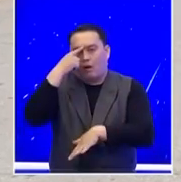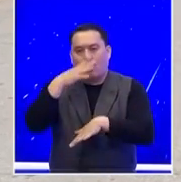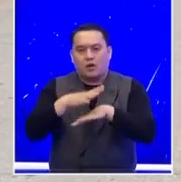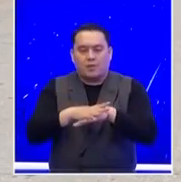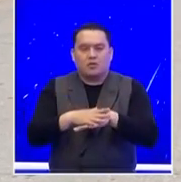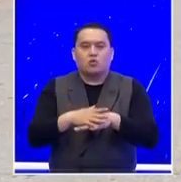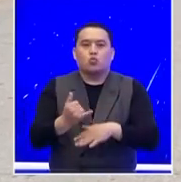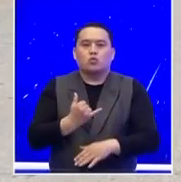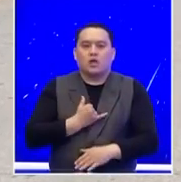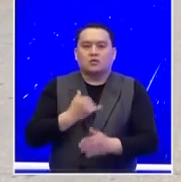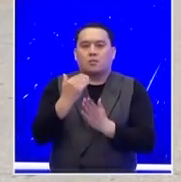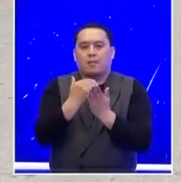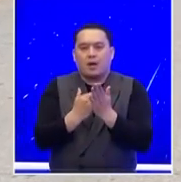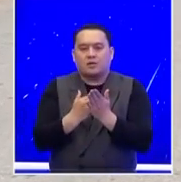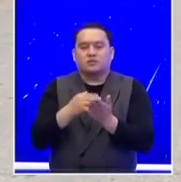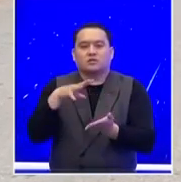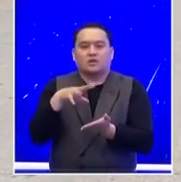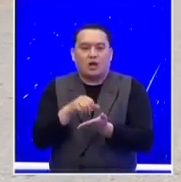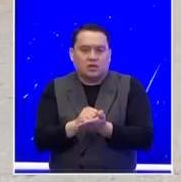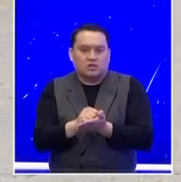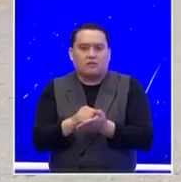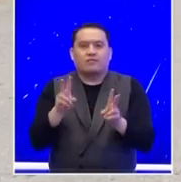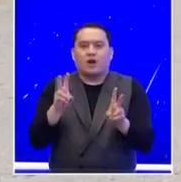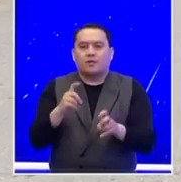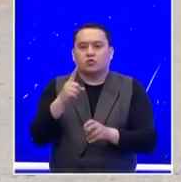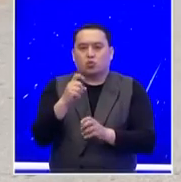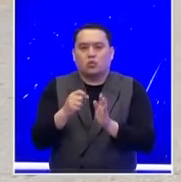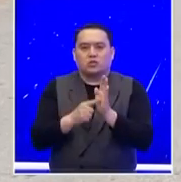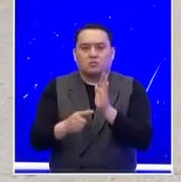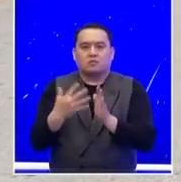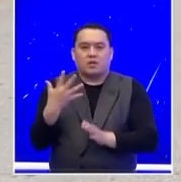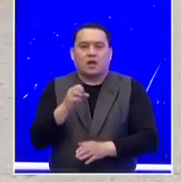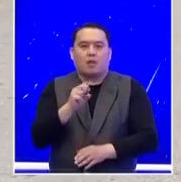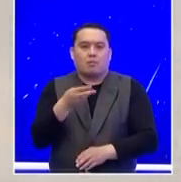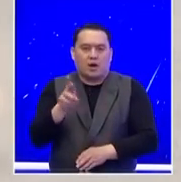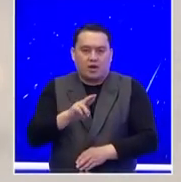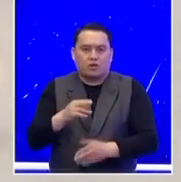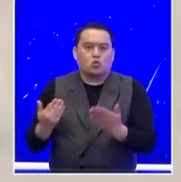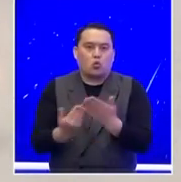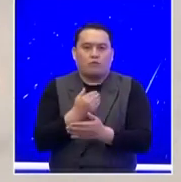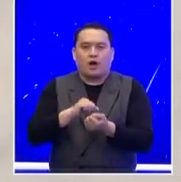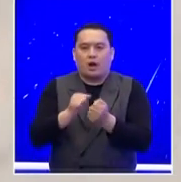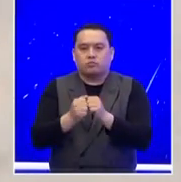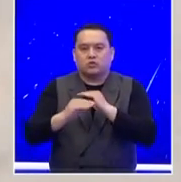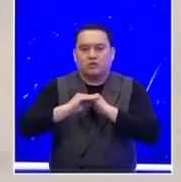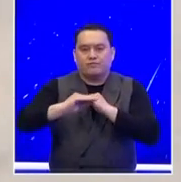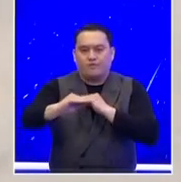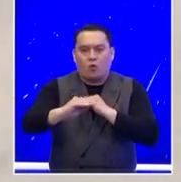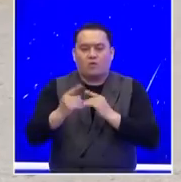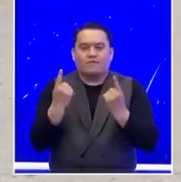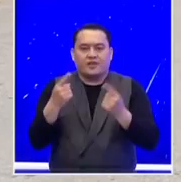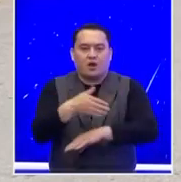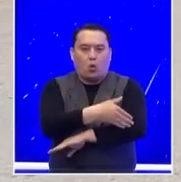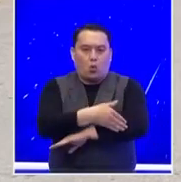в поселке Мусабек по программе «Дорожная карта занятости» в рамках 175-летия Абая будет проложен новый асфальт по улице, который носит имя